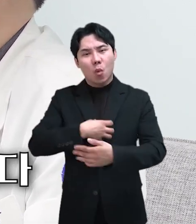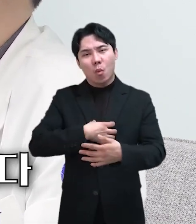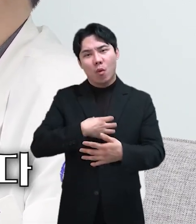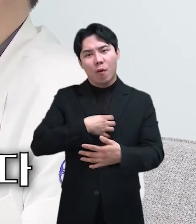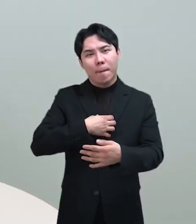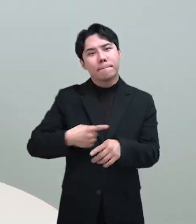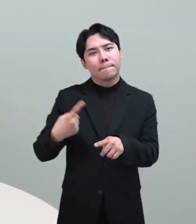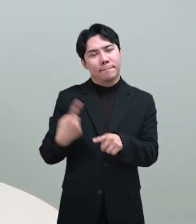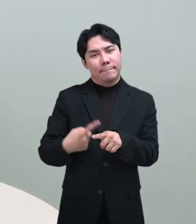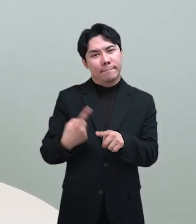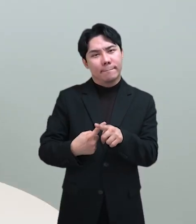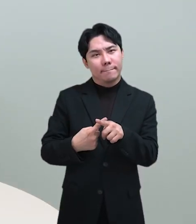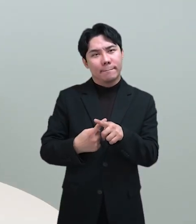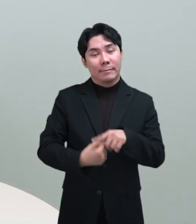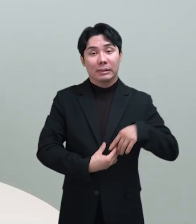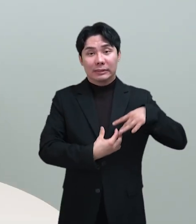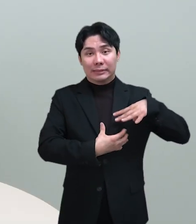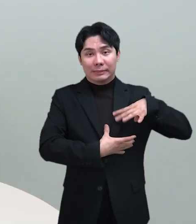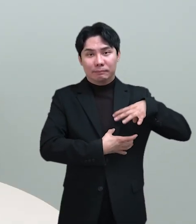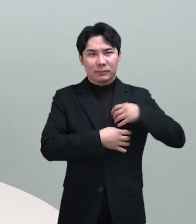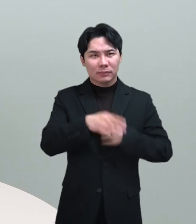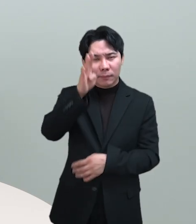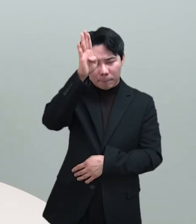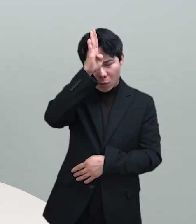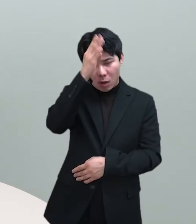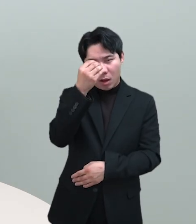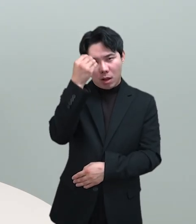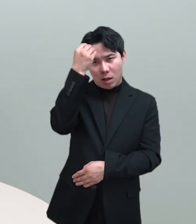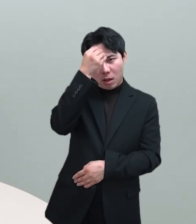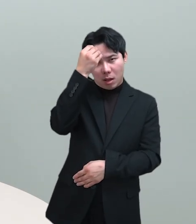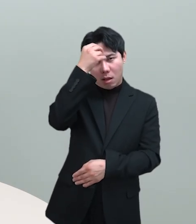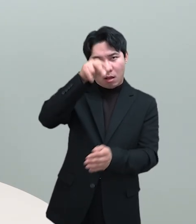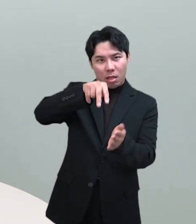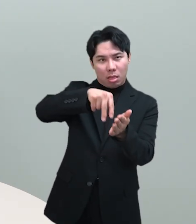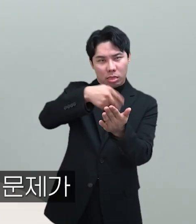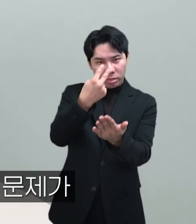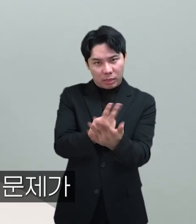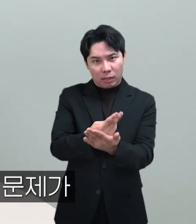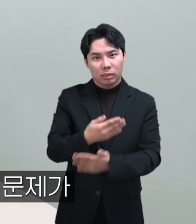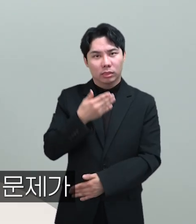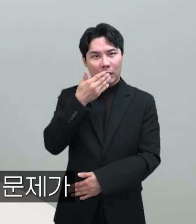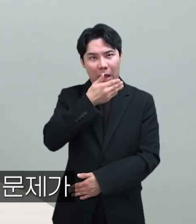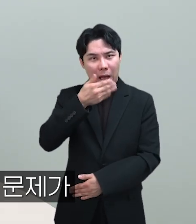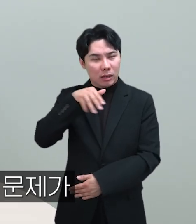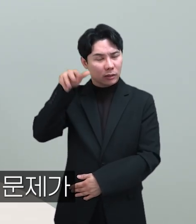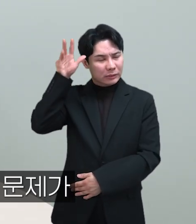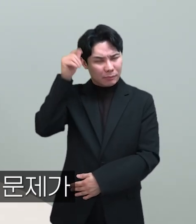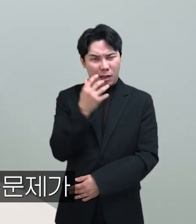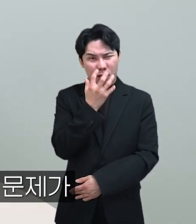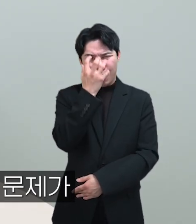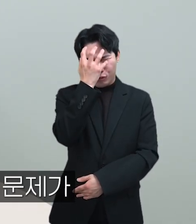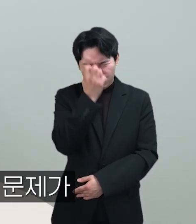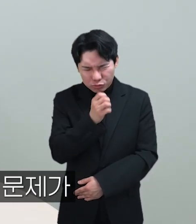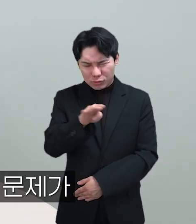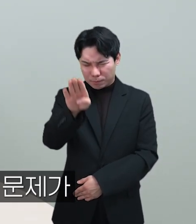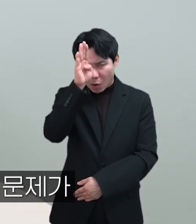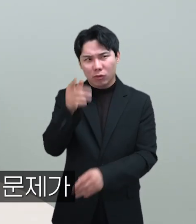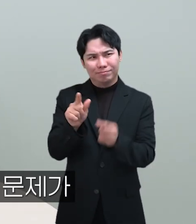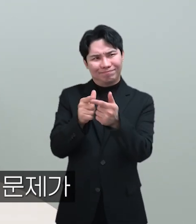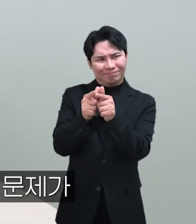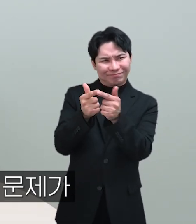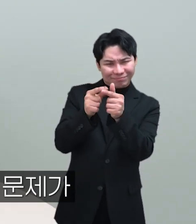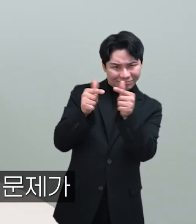이제 위험합니다. 그래서 그런 운동을 많이 제대로 하지 않으면 심장병이나 뇌졸중, 당뇨,